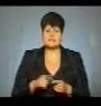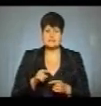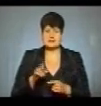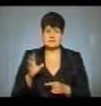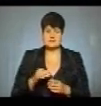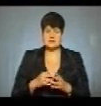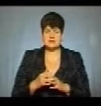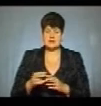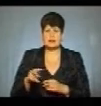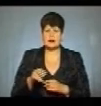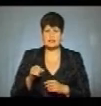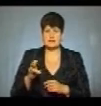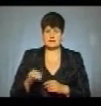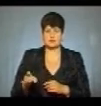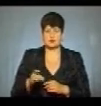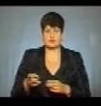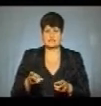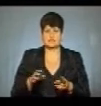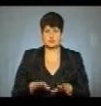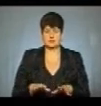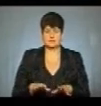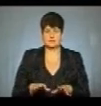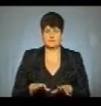села Лановецького району, які залишилися.